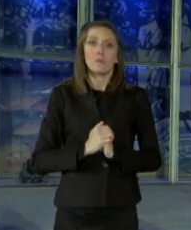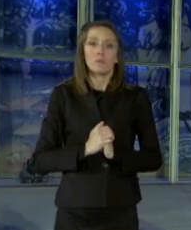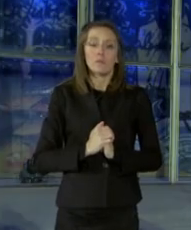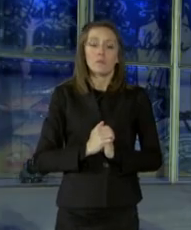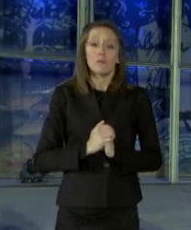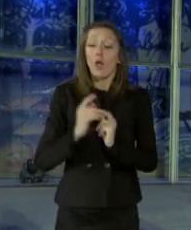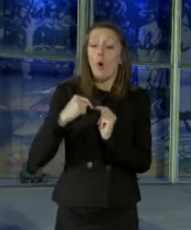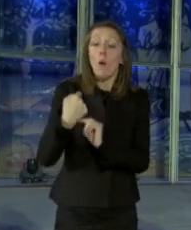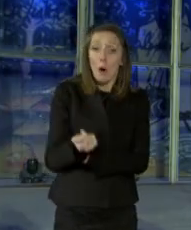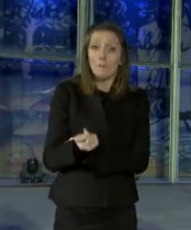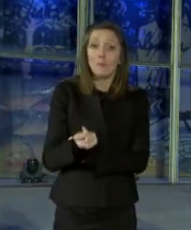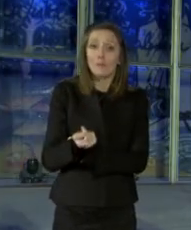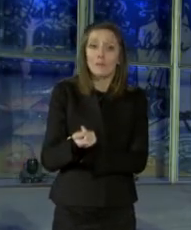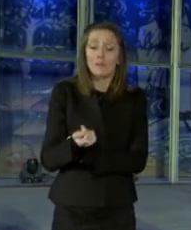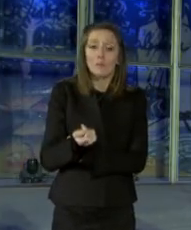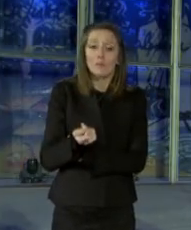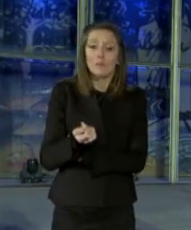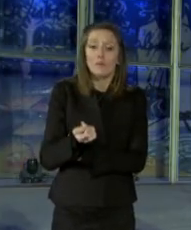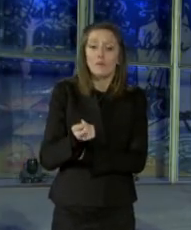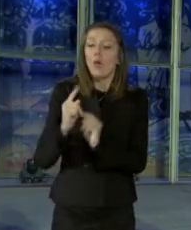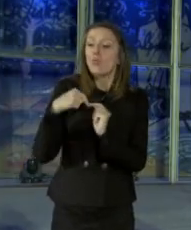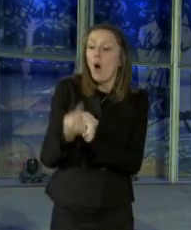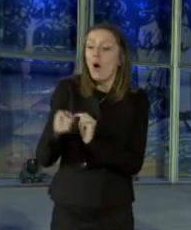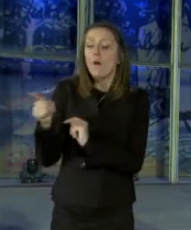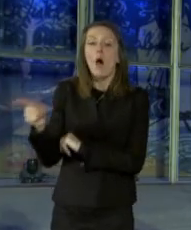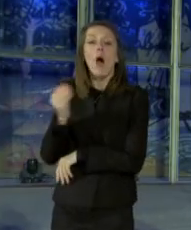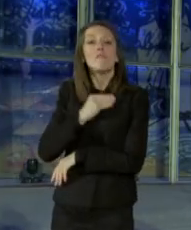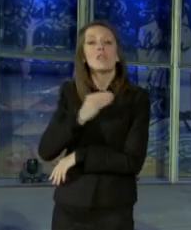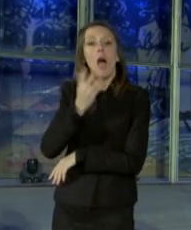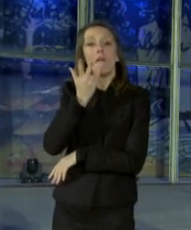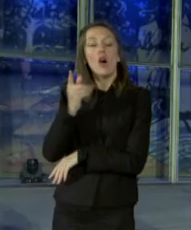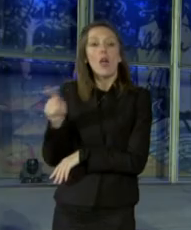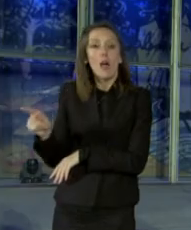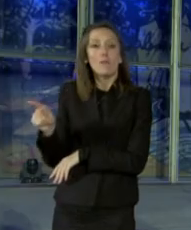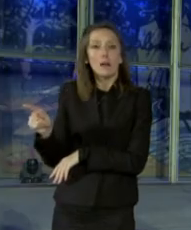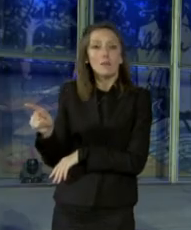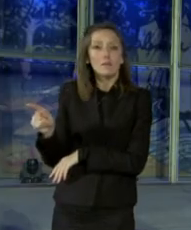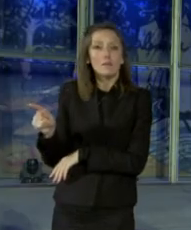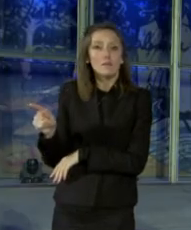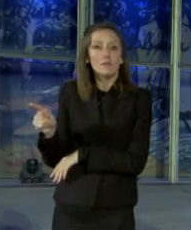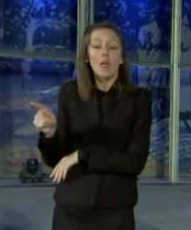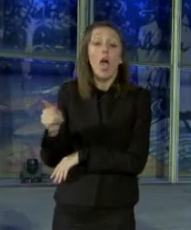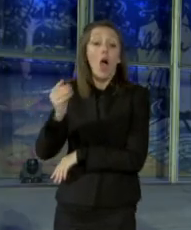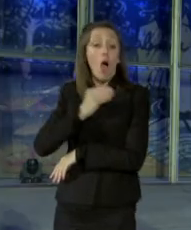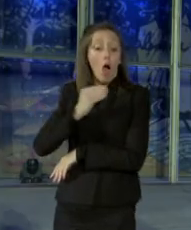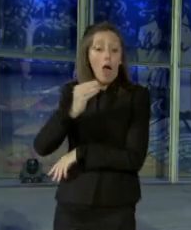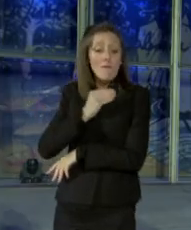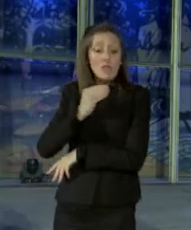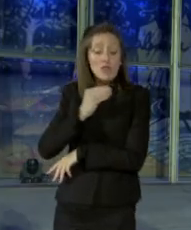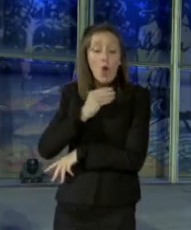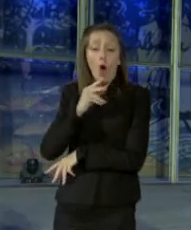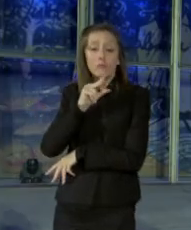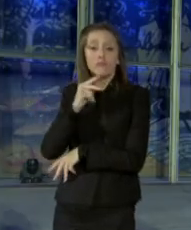successivamente volle confessarsi e terminata la sua sacramentale confessione